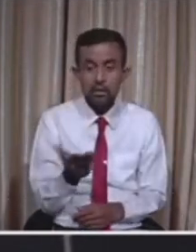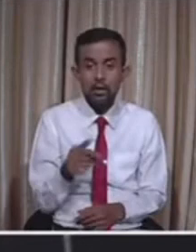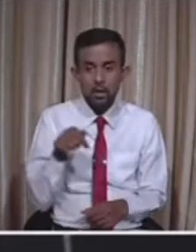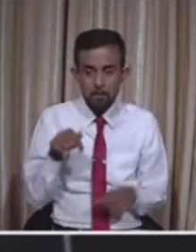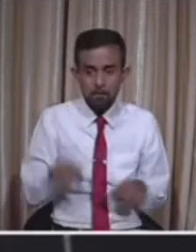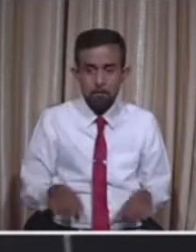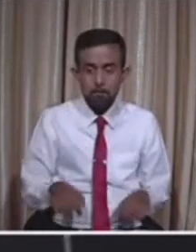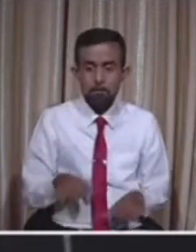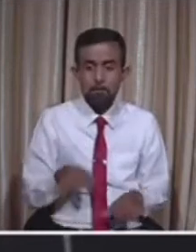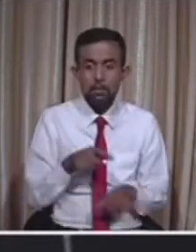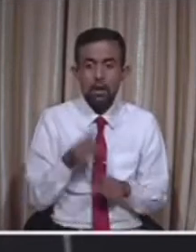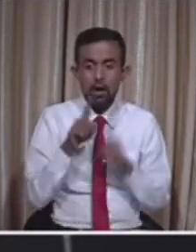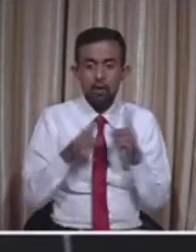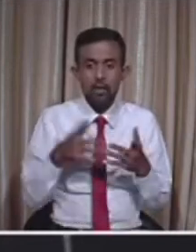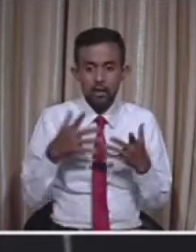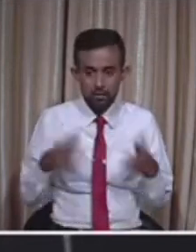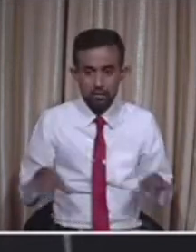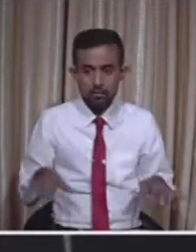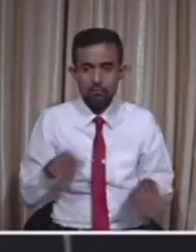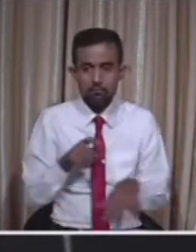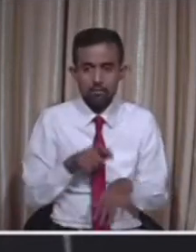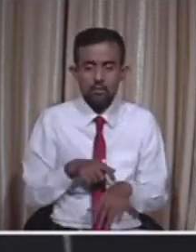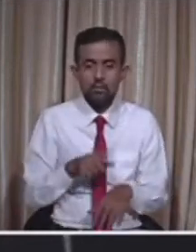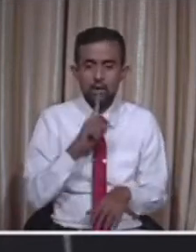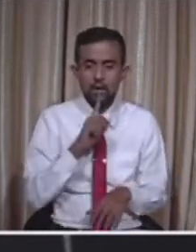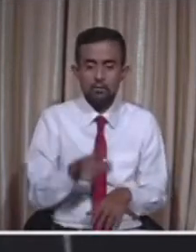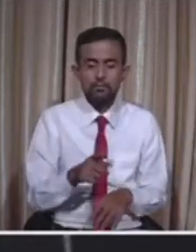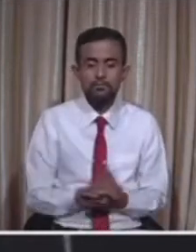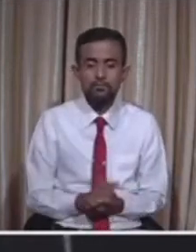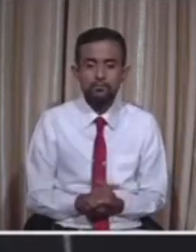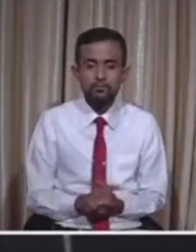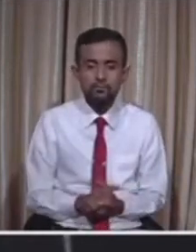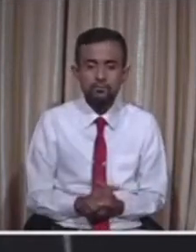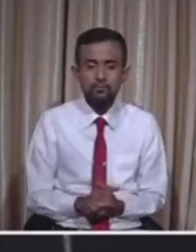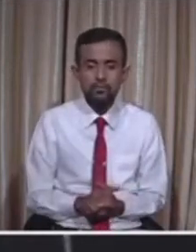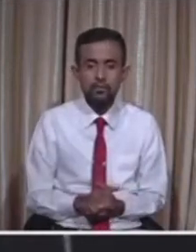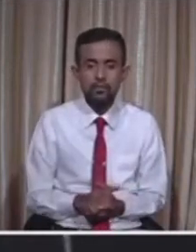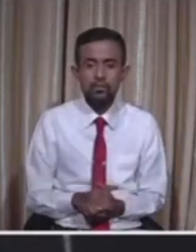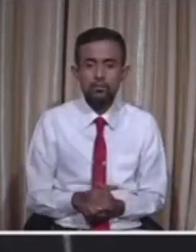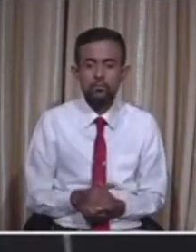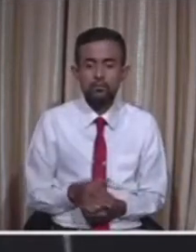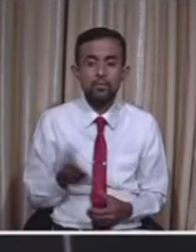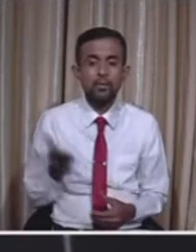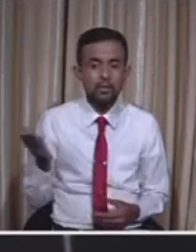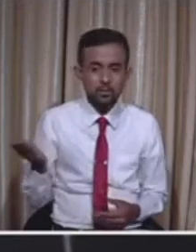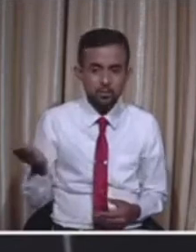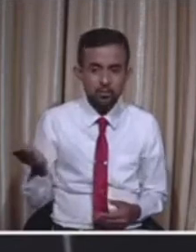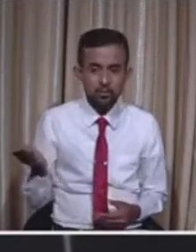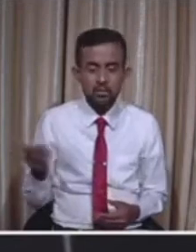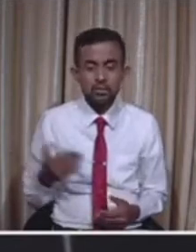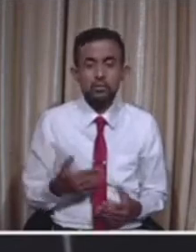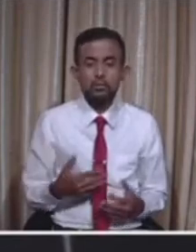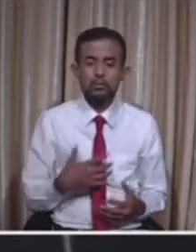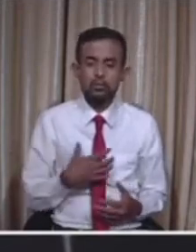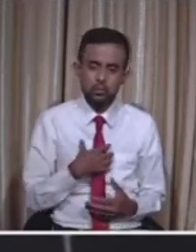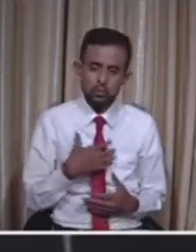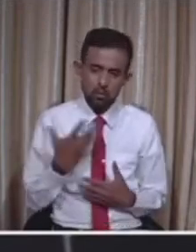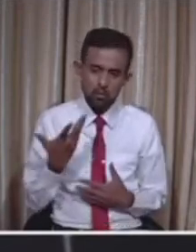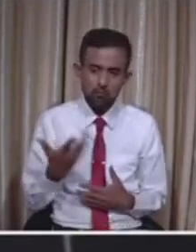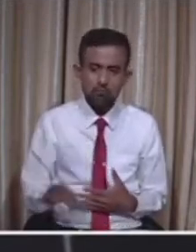විශේෂයෙන්ම මගේ මේ කතාව අවසන් කරන අවස්ථාවේදී මතක් කරනවා. වගේම අද මේ ඛේදවාචකයට මුහුණ